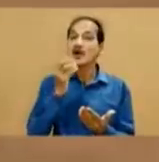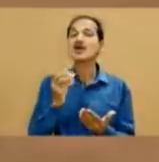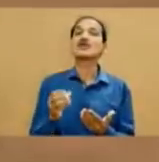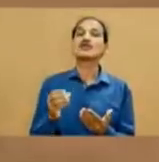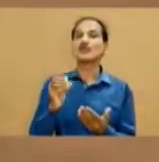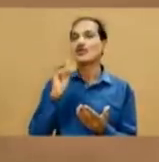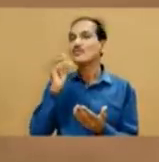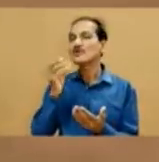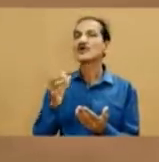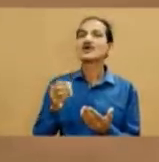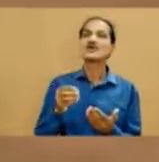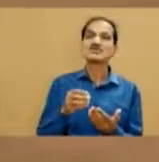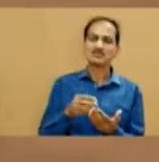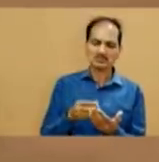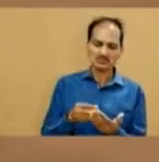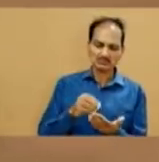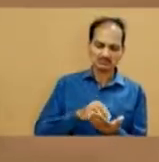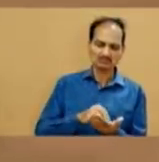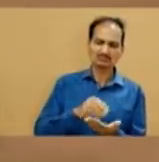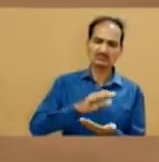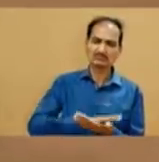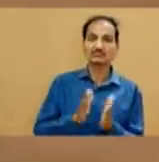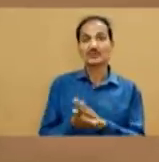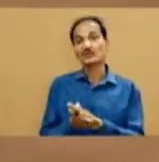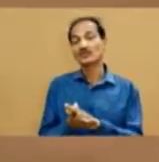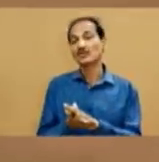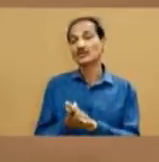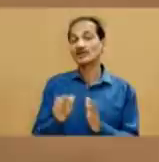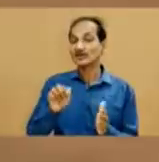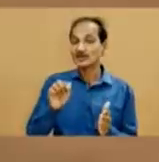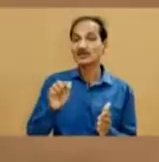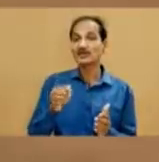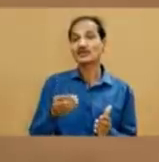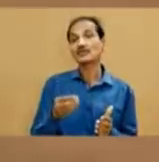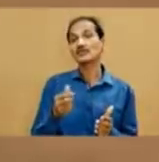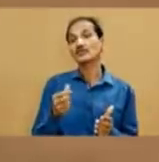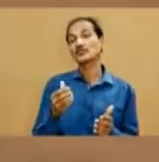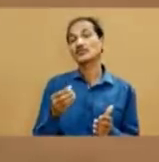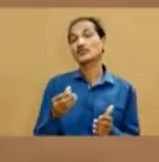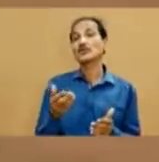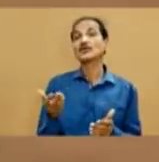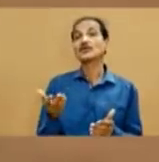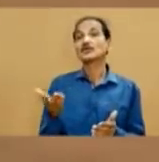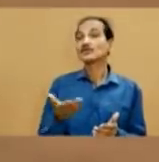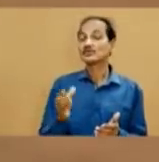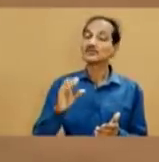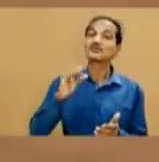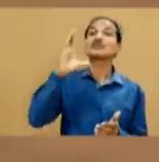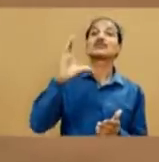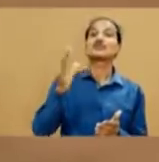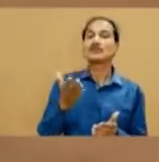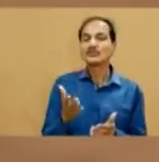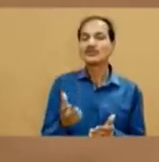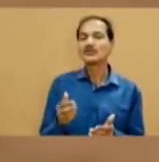ତେଲ ଅଟା ଏ ଜିନିଷର କେମିତି ପ୍ରାଇସ୍ଟା ନ ବଢ଼ିବ, ସେଥିପାଇଁ ବି ରେଗୁଲାରଲି ମନିଟରିଂ କରାଯାଉଛି ମାର୍କେଟରେ। ଏଇଟା ଜଗତସିଂହପୁର